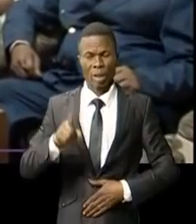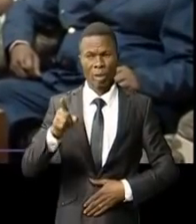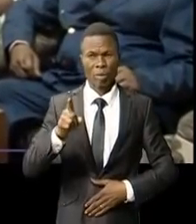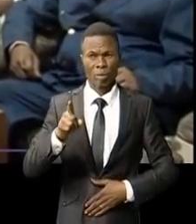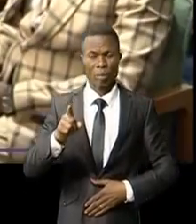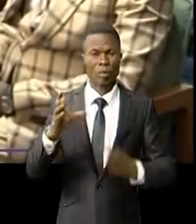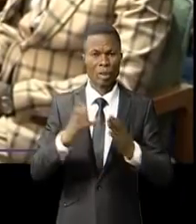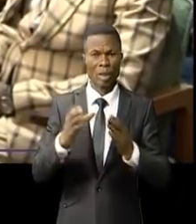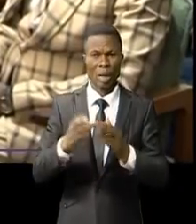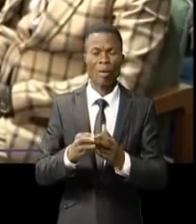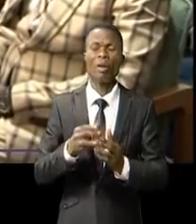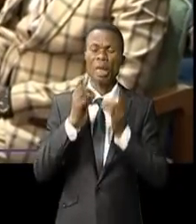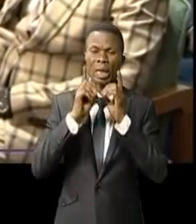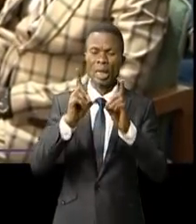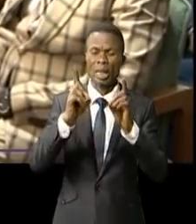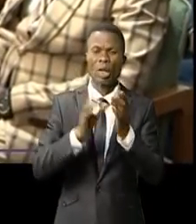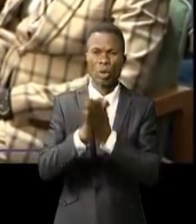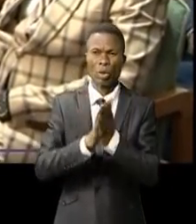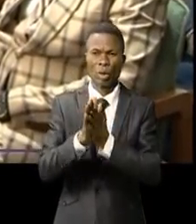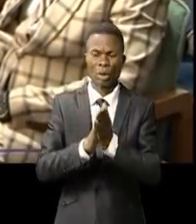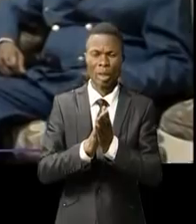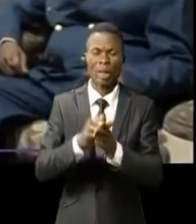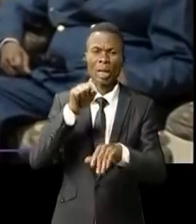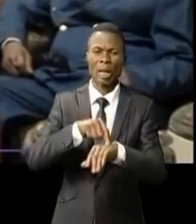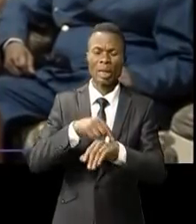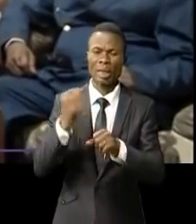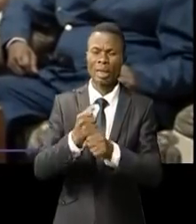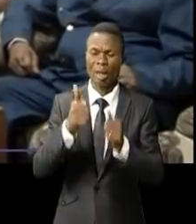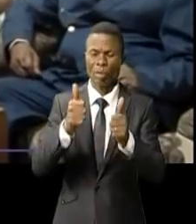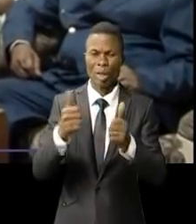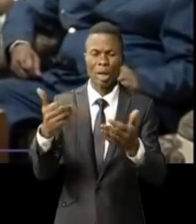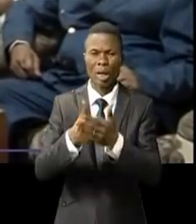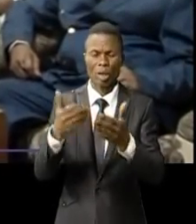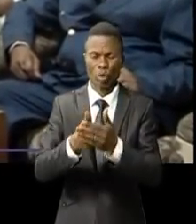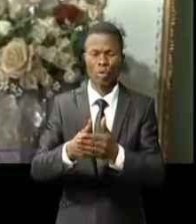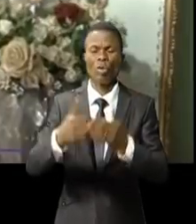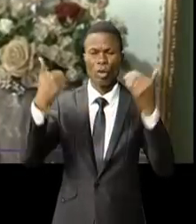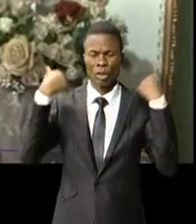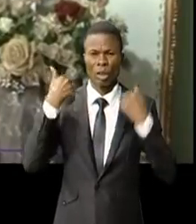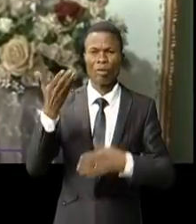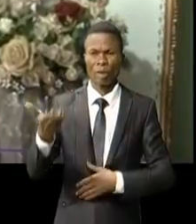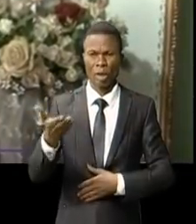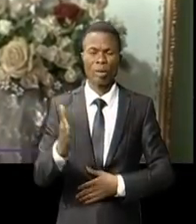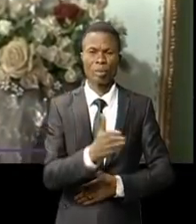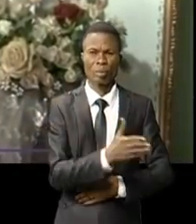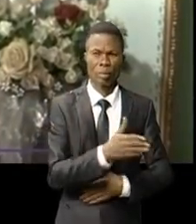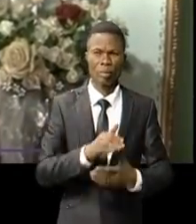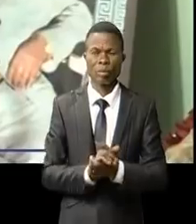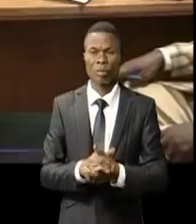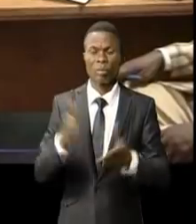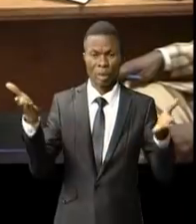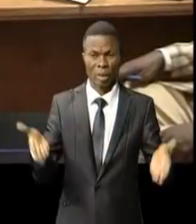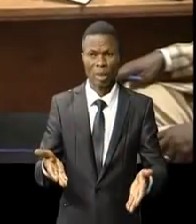a, avec des mots justes, souhaité un mandat élogieux et fructueux à son prédécesseur. Et c'était